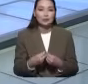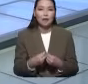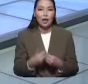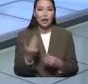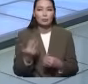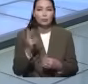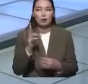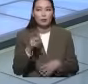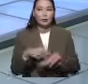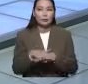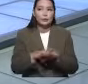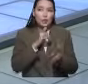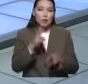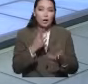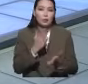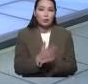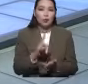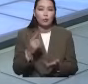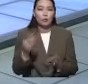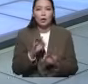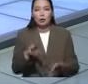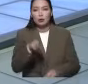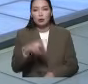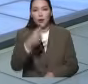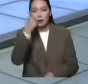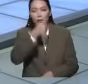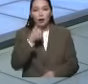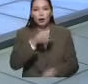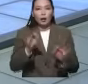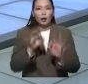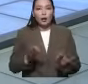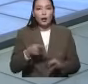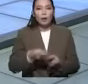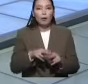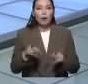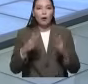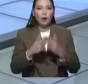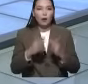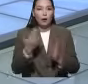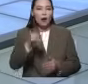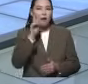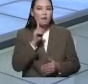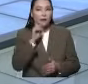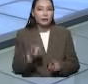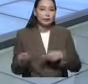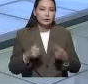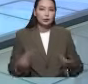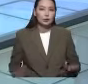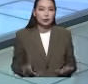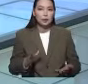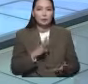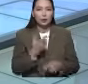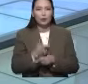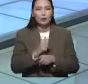тұратындар осылай деп шағымданды. Айтуларынша 2022 жылдың күзінде бұл үйлер тұрғындарға уақытша паналауға беріліпті. Өте